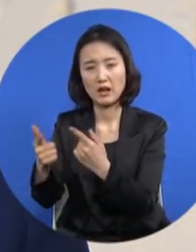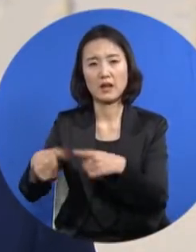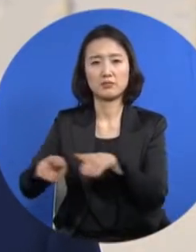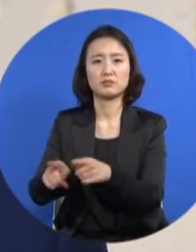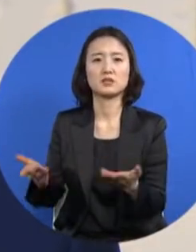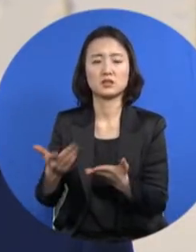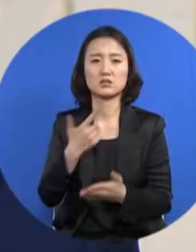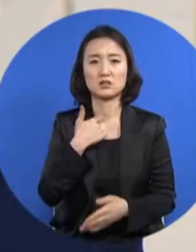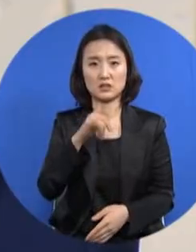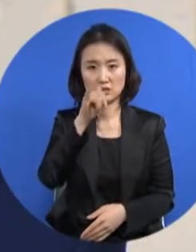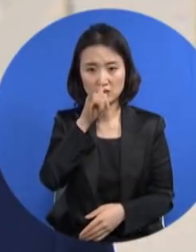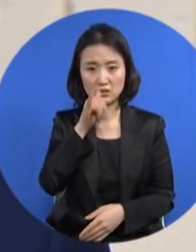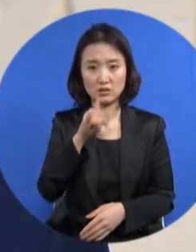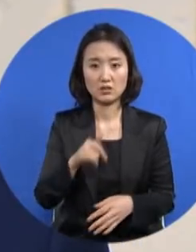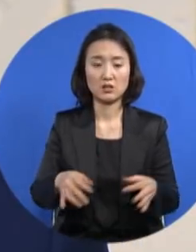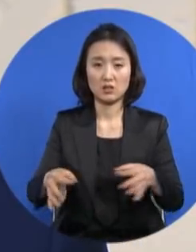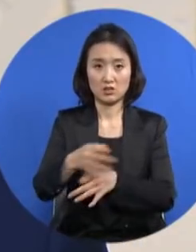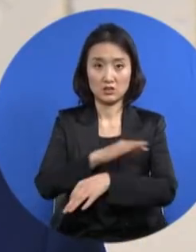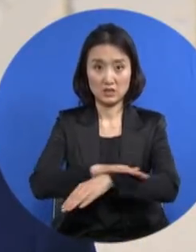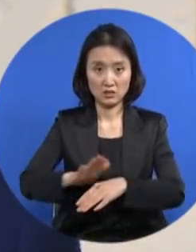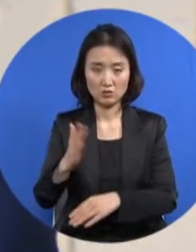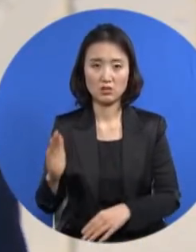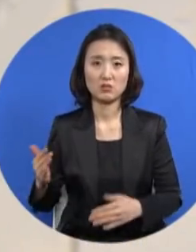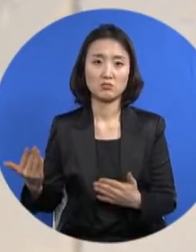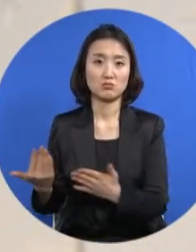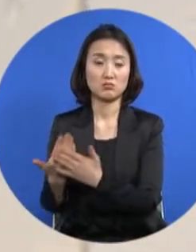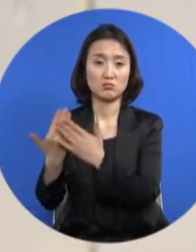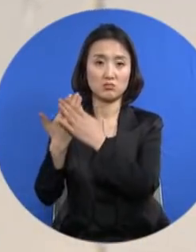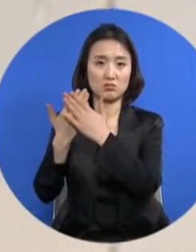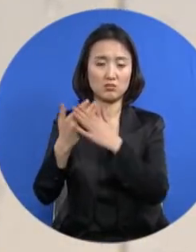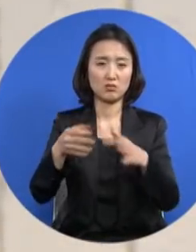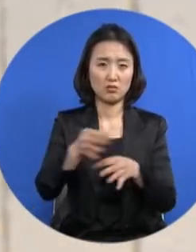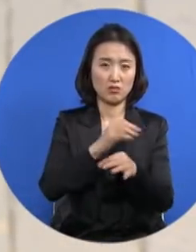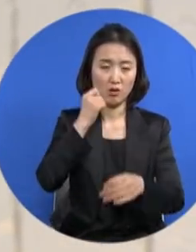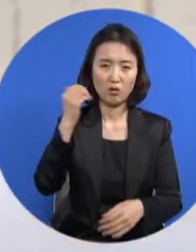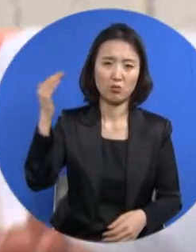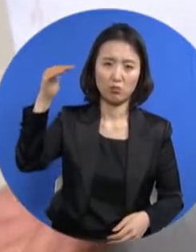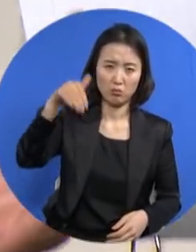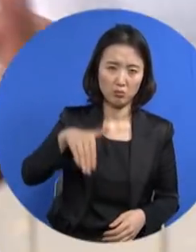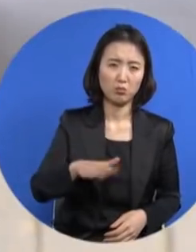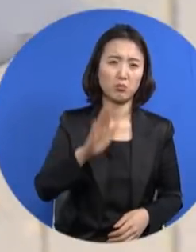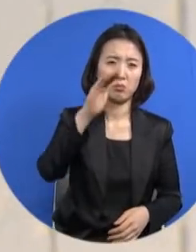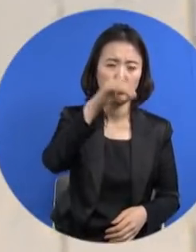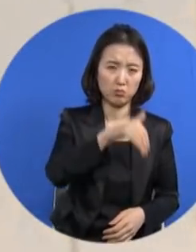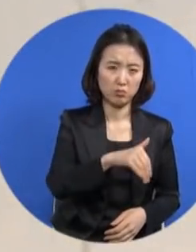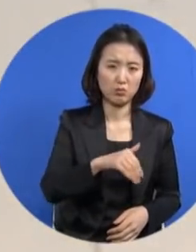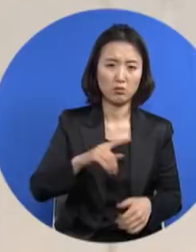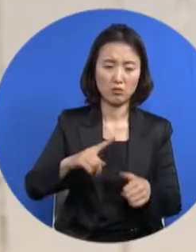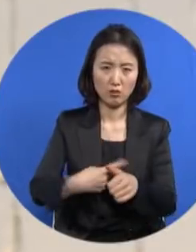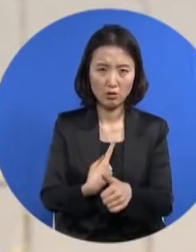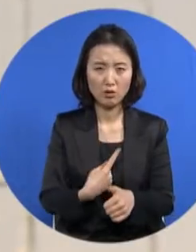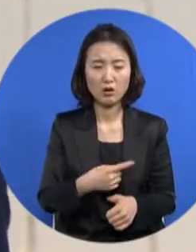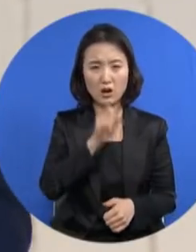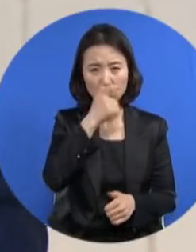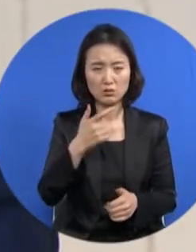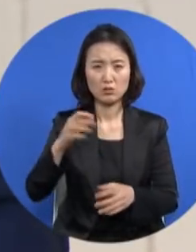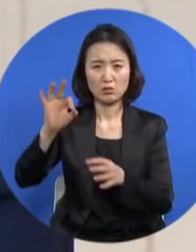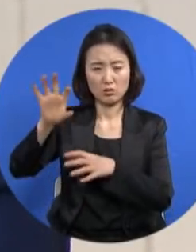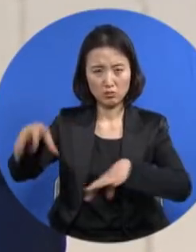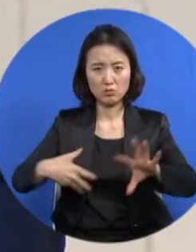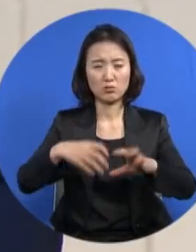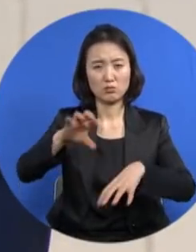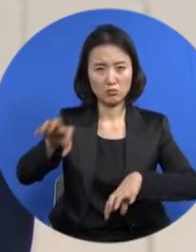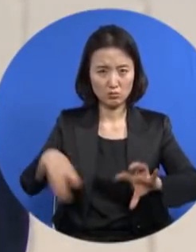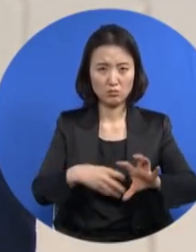그런데 경기가 잘 될 때는 좀 잘 되고요. 경기가 안 될 때는 좀 안 돼서 경기가 잘 될 때 벌었던 돈은 안 될 때 이제 직원